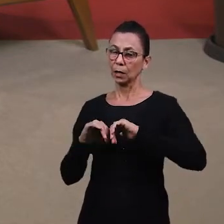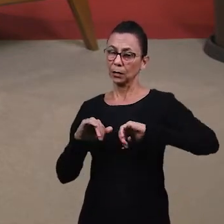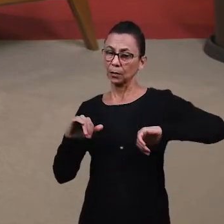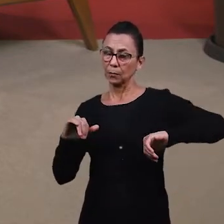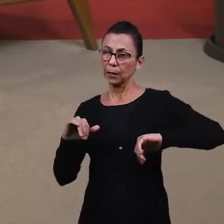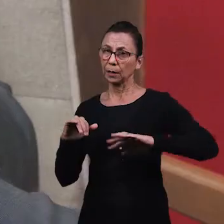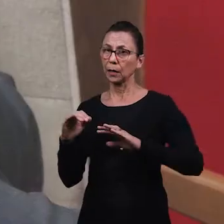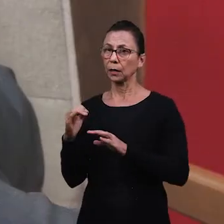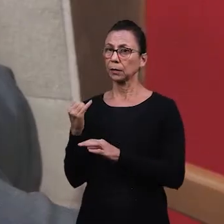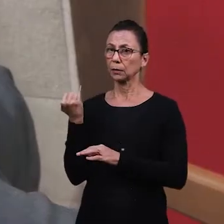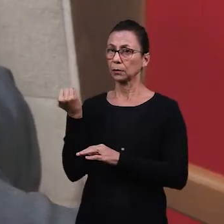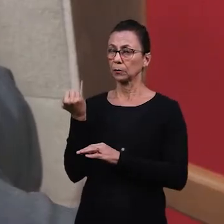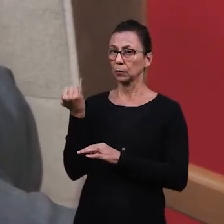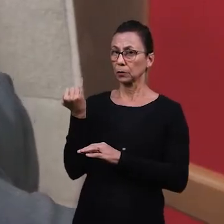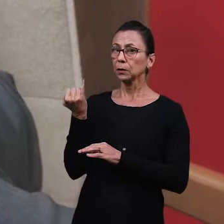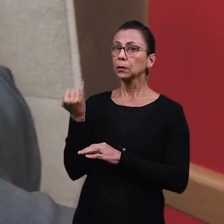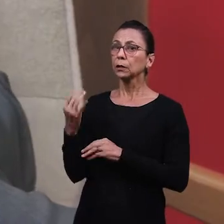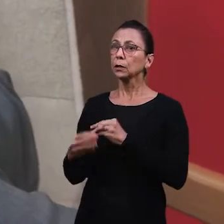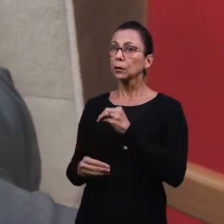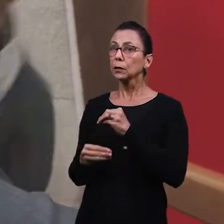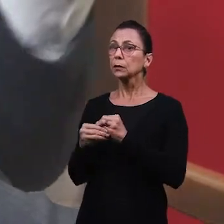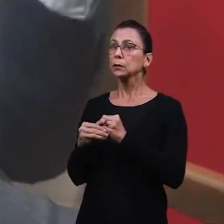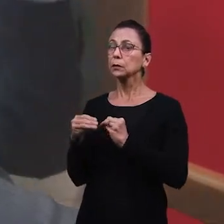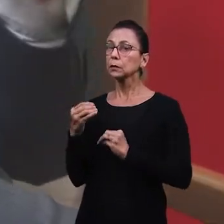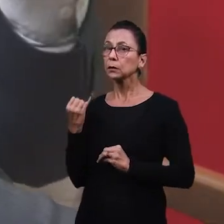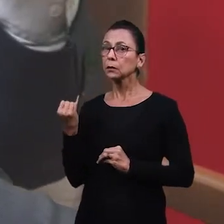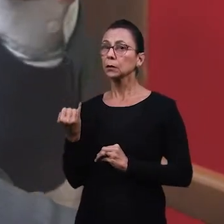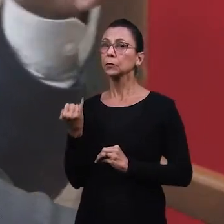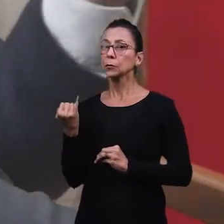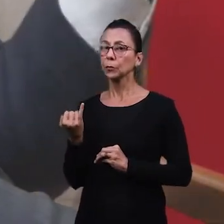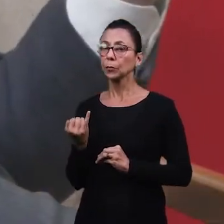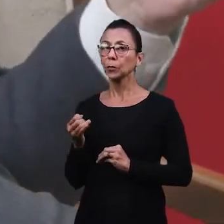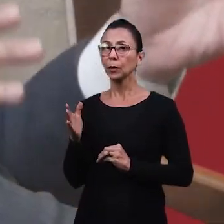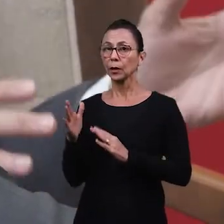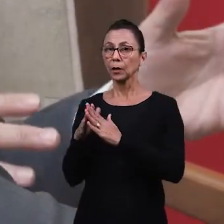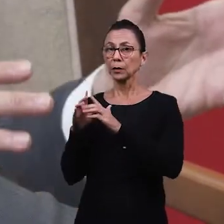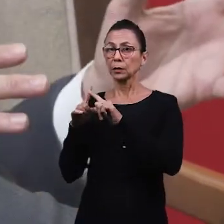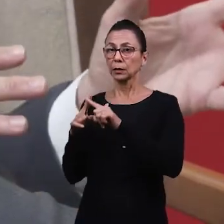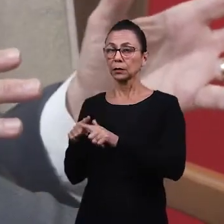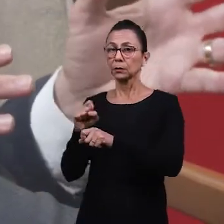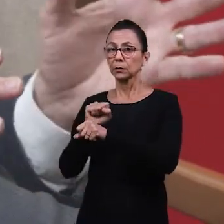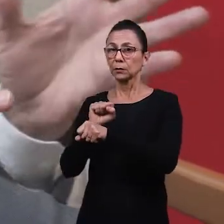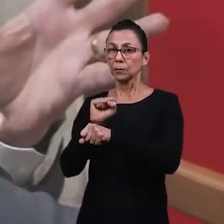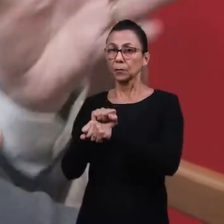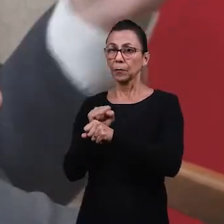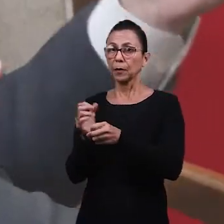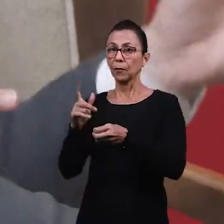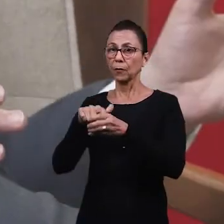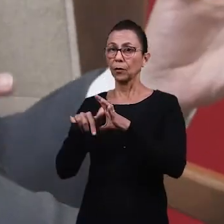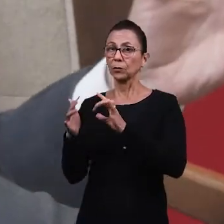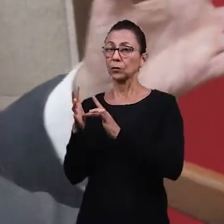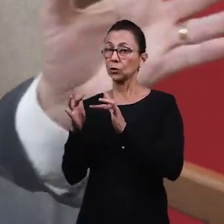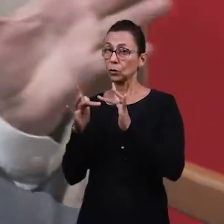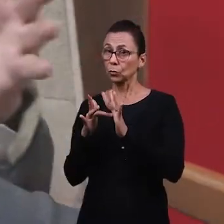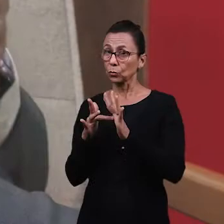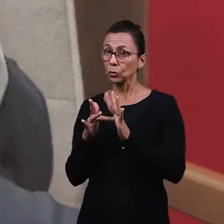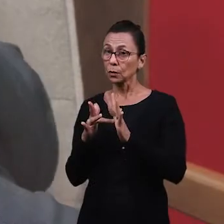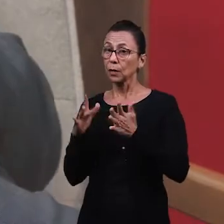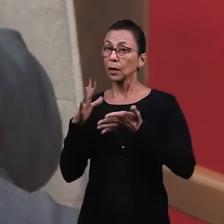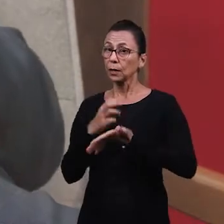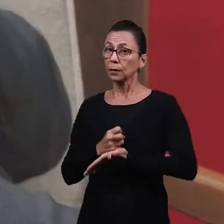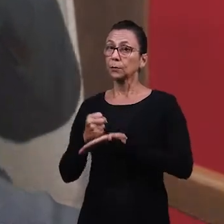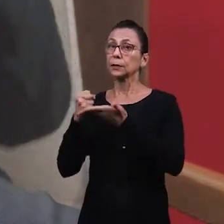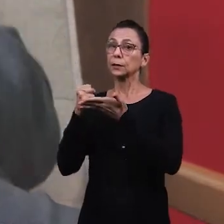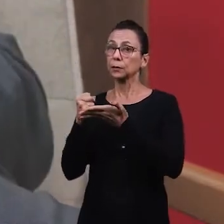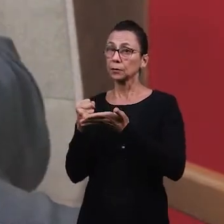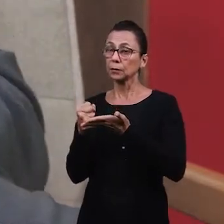l'évidence sur le fait de comprendre le moment prophétique que l'Église, qui en vérité